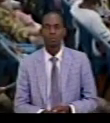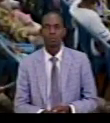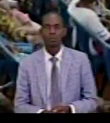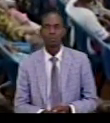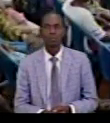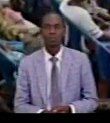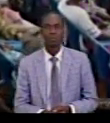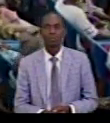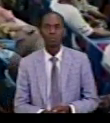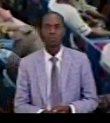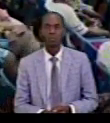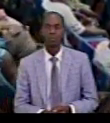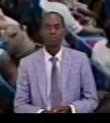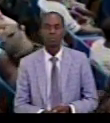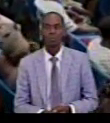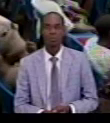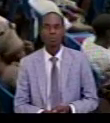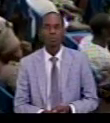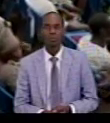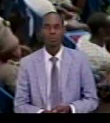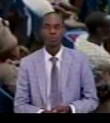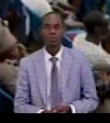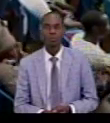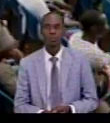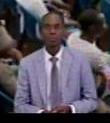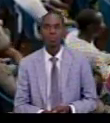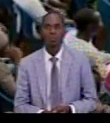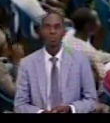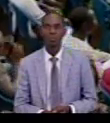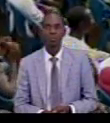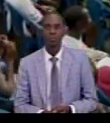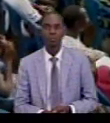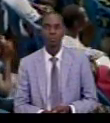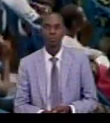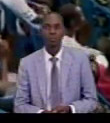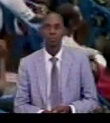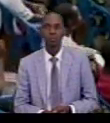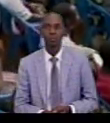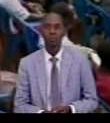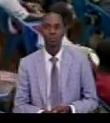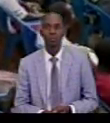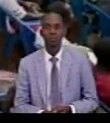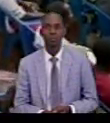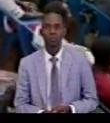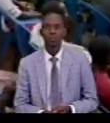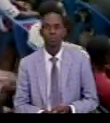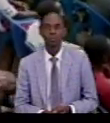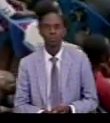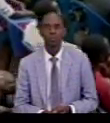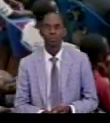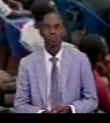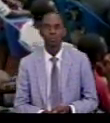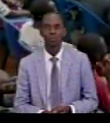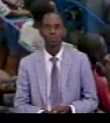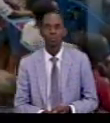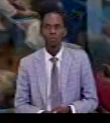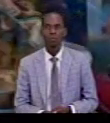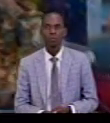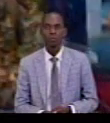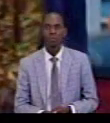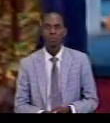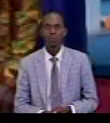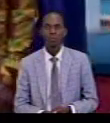Bon, Bernard Adjoda, 39 ans. Depuis 2007, il avait un